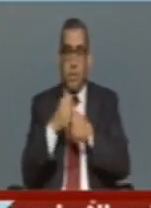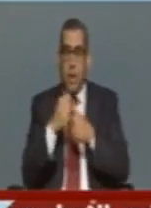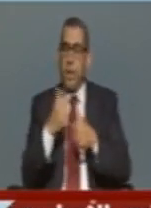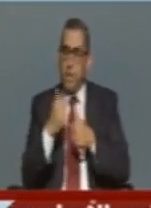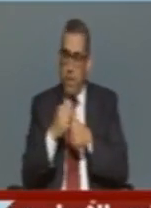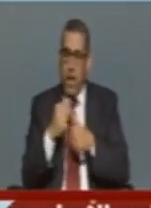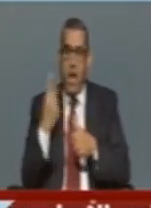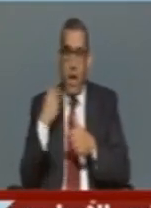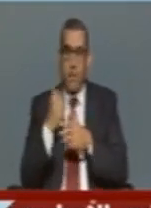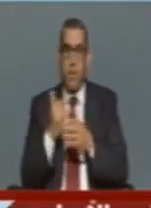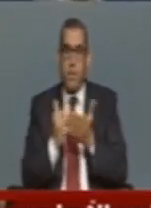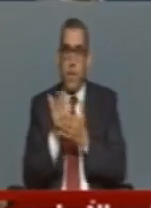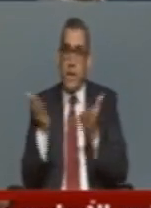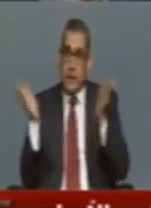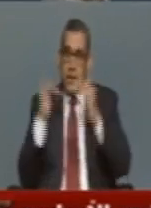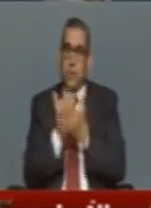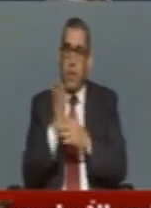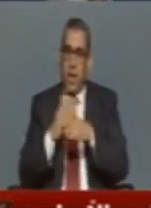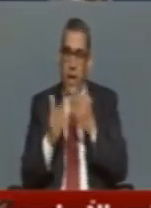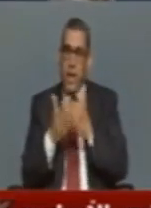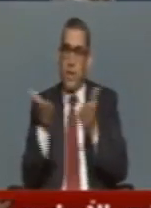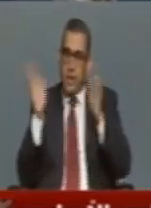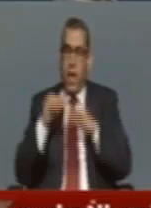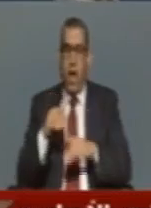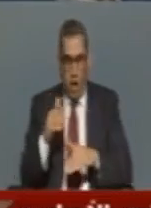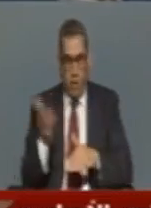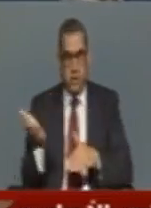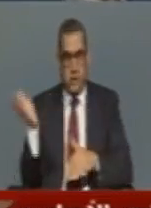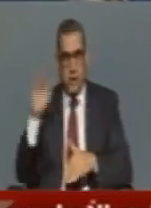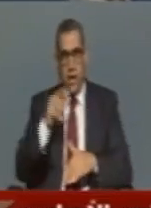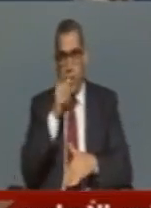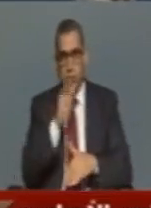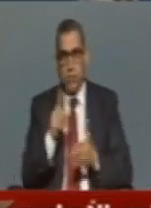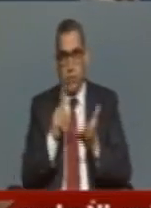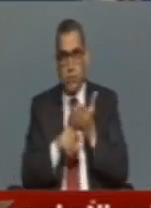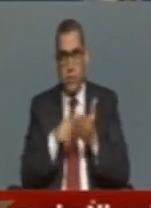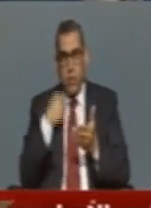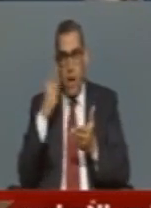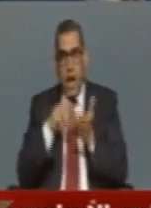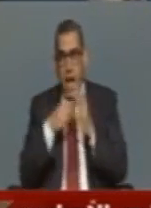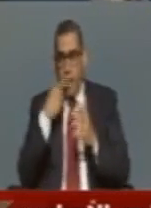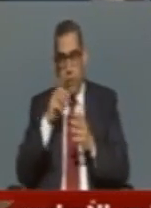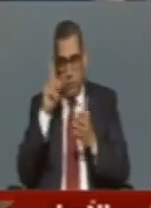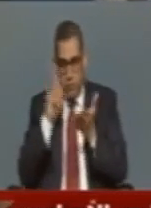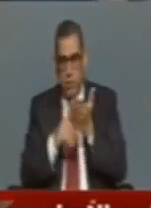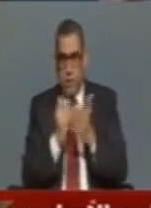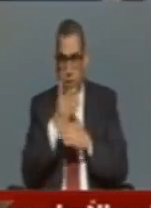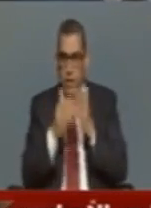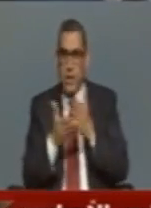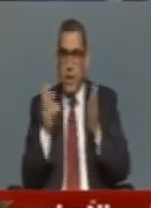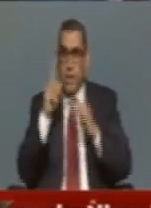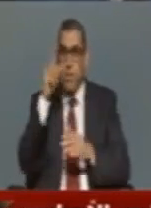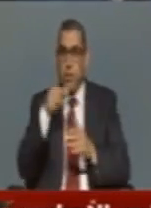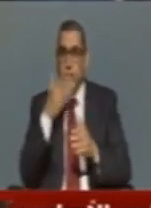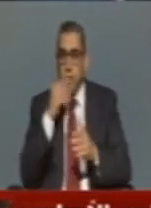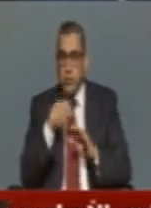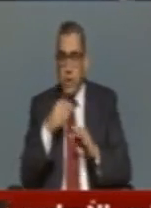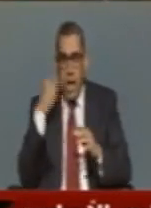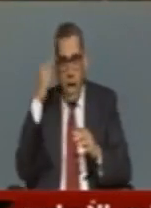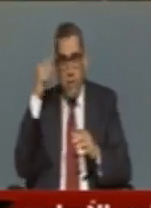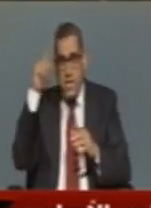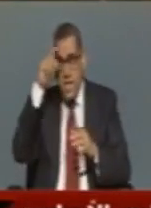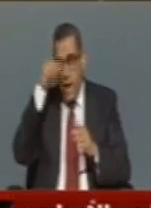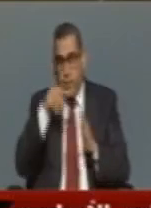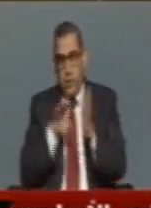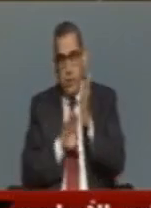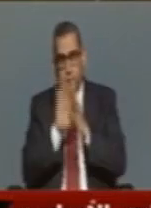اكتر، عايزين اكتر، دي دي دي ده كلام لا محالة فيه، لكن ده انجاز في ظل اللي احنا بنقوم به في هذا